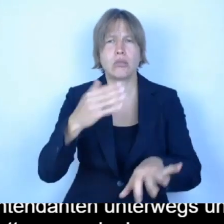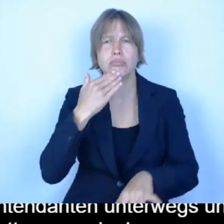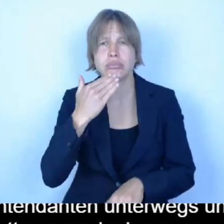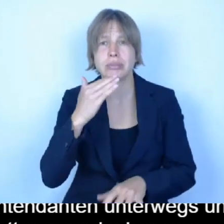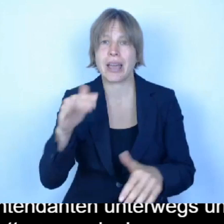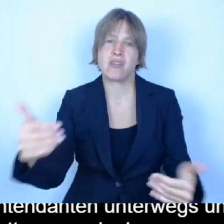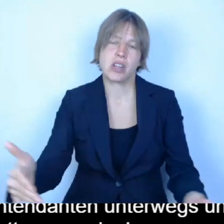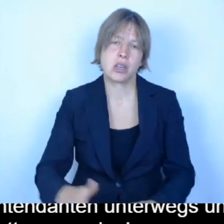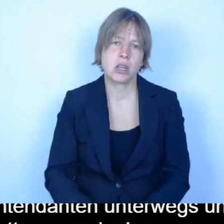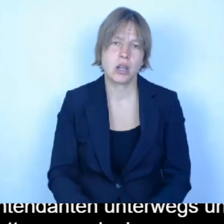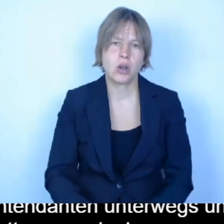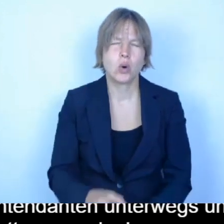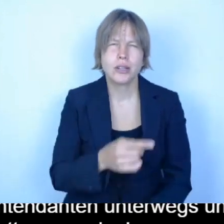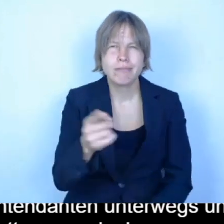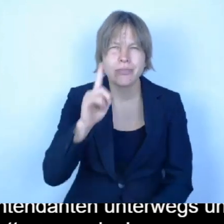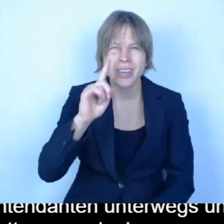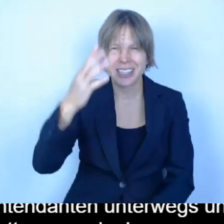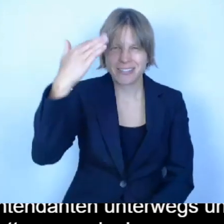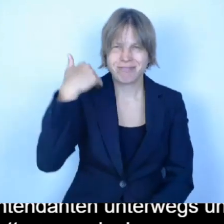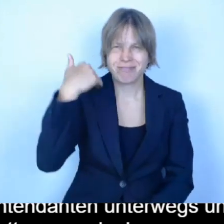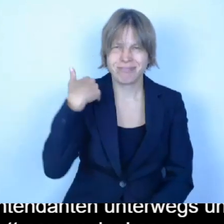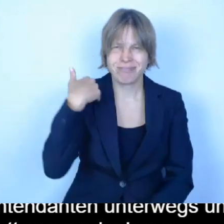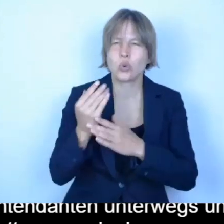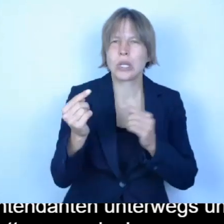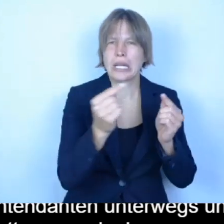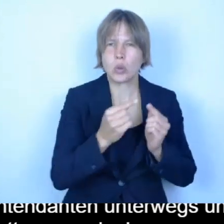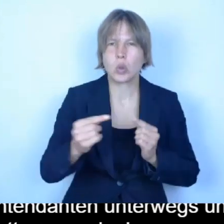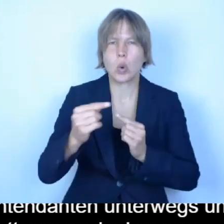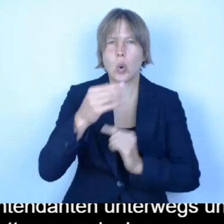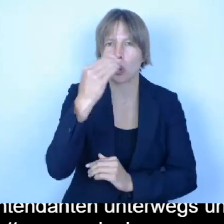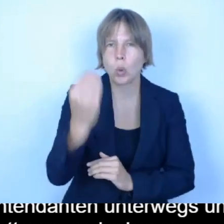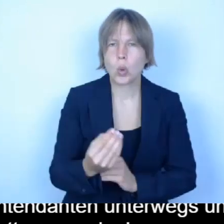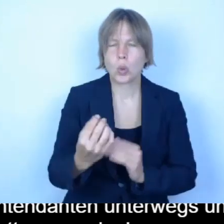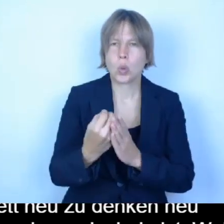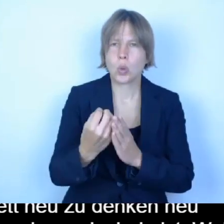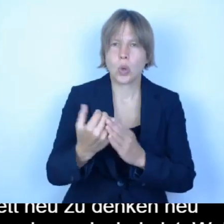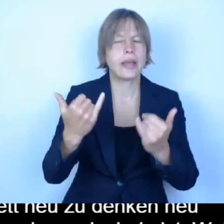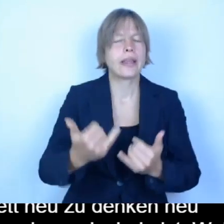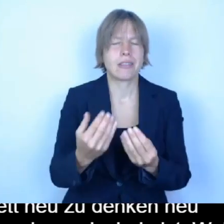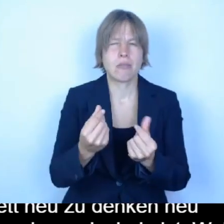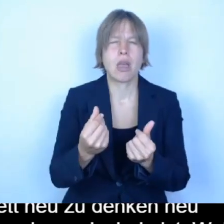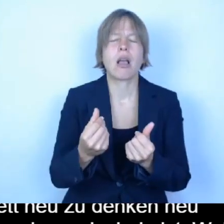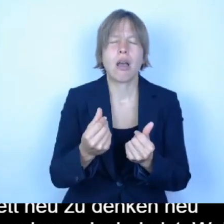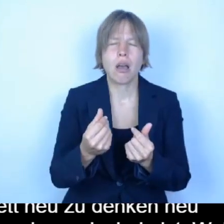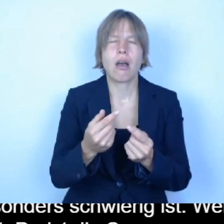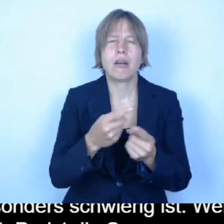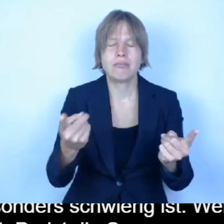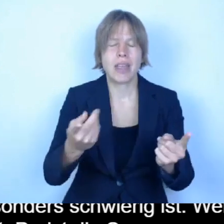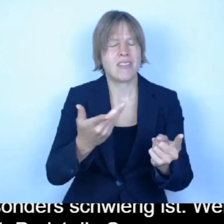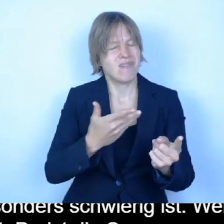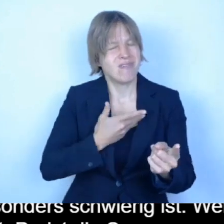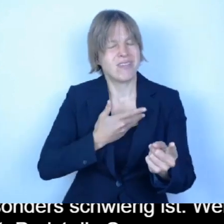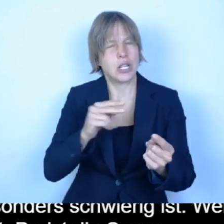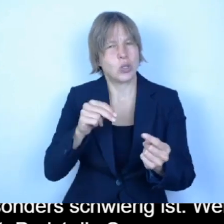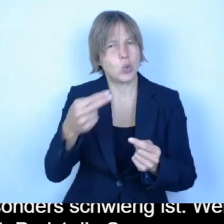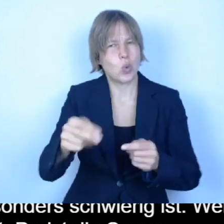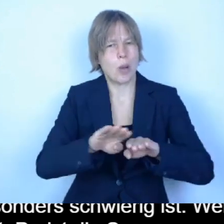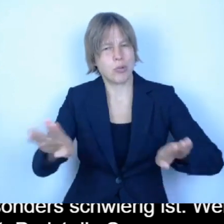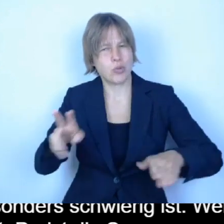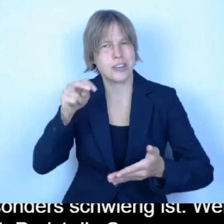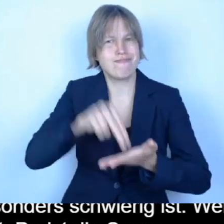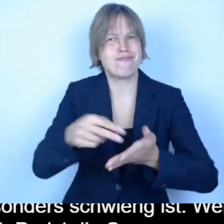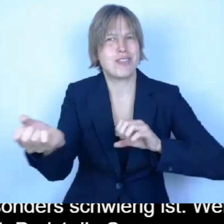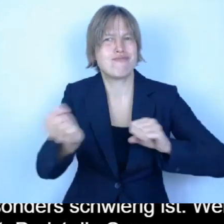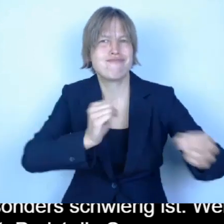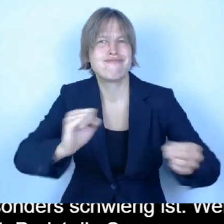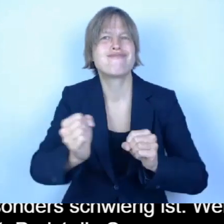man sehr deutlich, die Leute wollen wieder beginnen, aber wir müssen beide Pole natürlich denken. Ich will das noch mal ein bisschen sortieren. Also das Erste, was